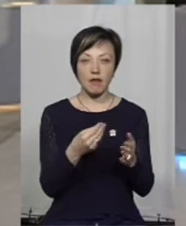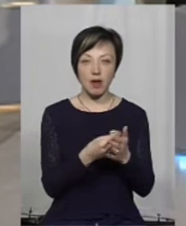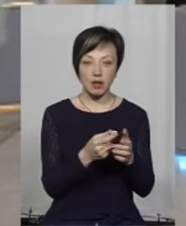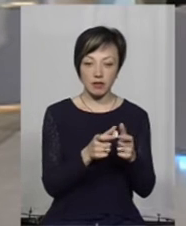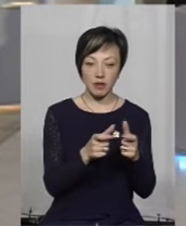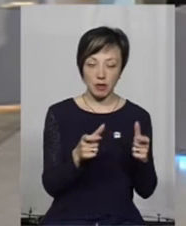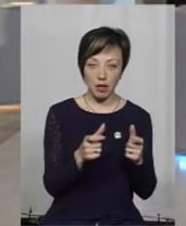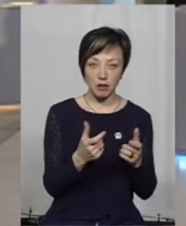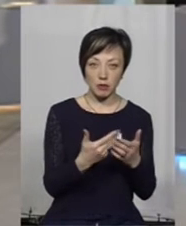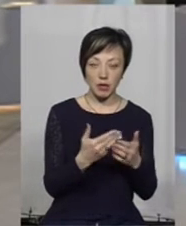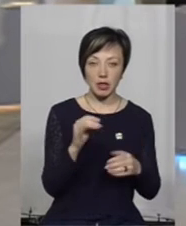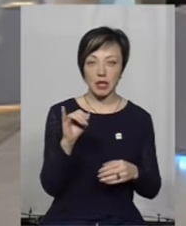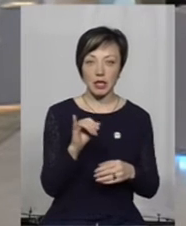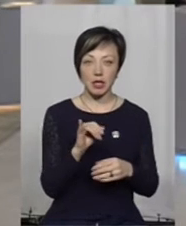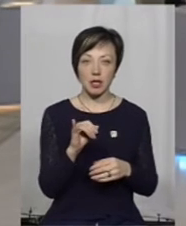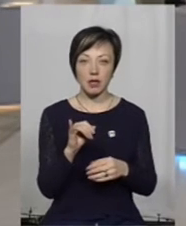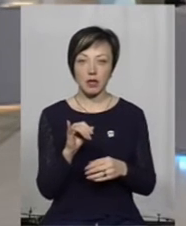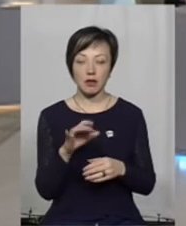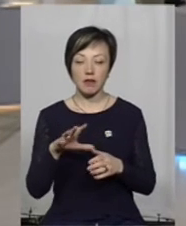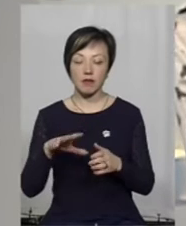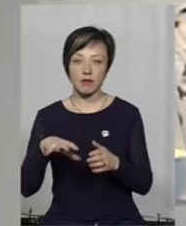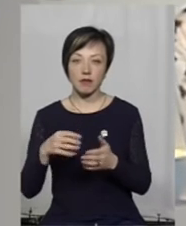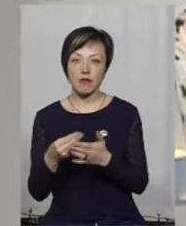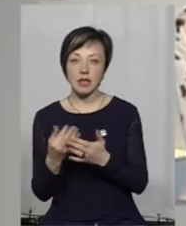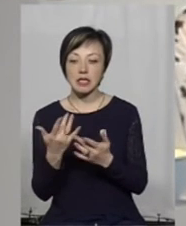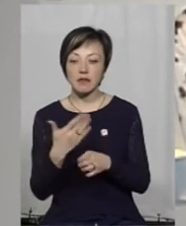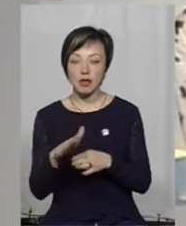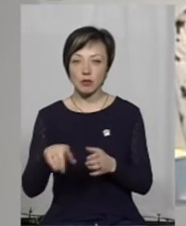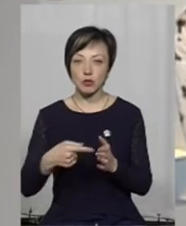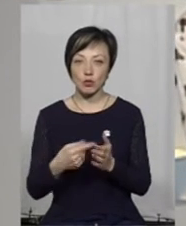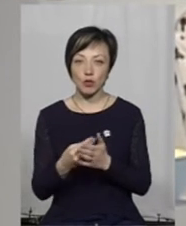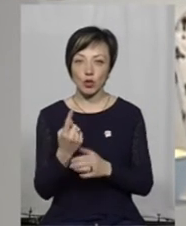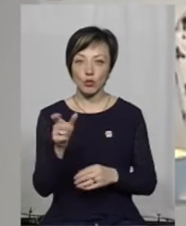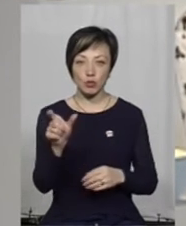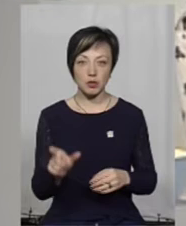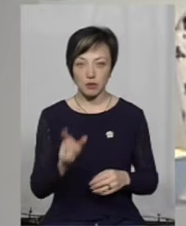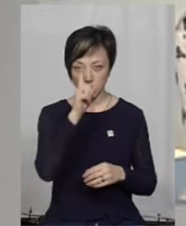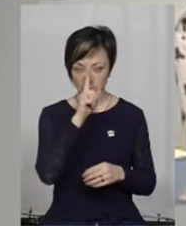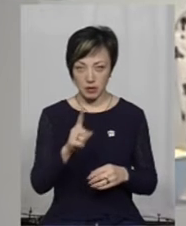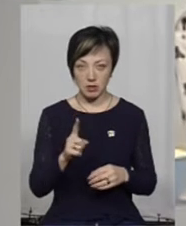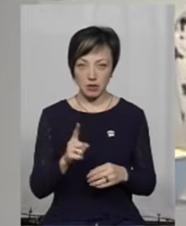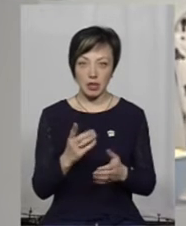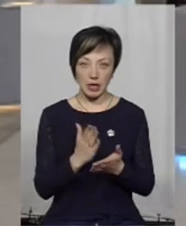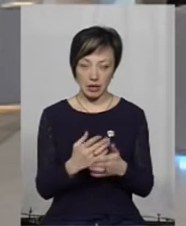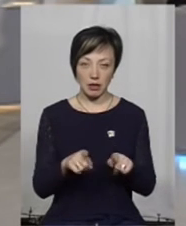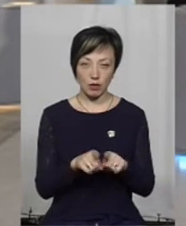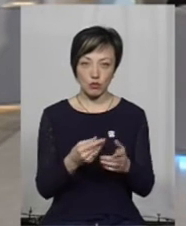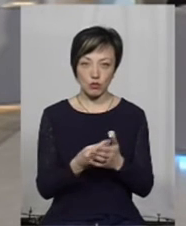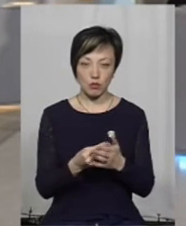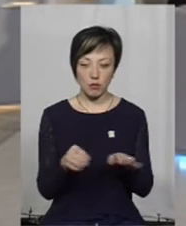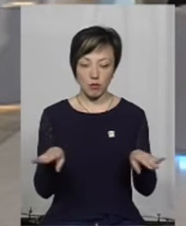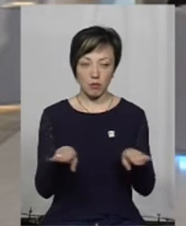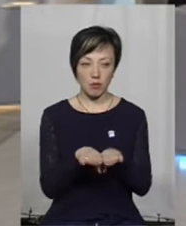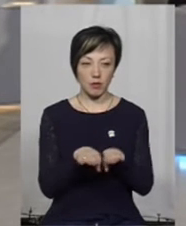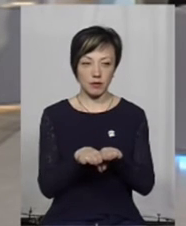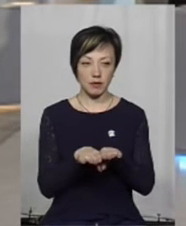проїзного квитка, наприклад, і вартість того, скільки виділяється з міського бюджету на одного пасажира в місяць. Чи ну, є така сума? Ну,